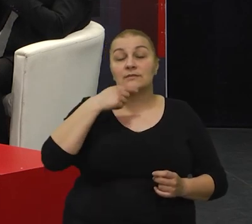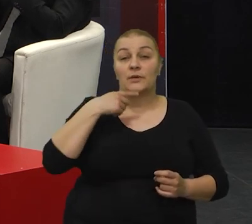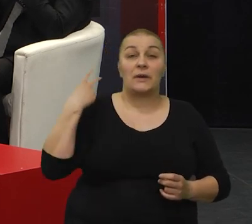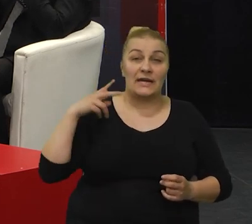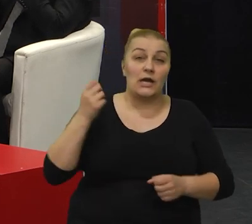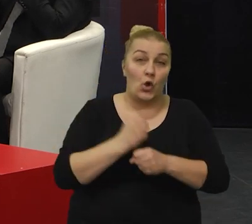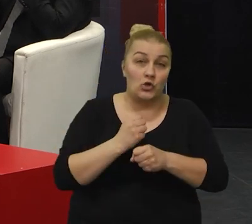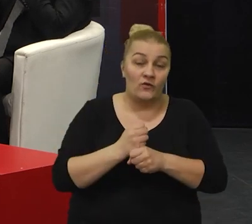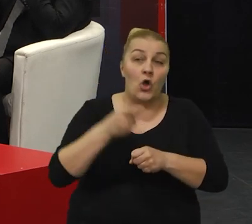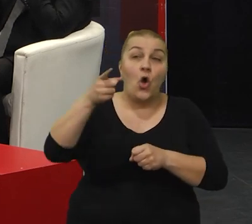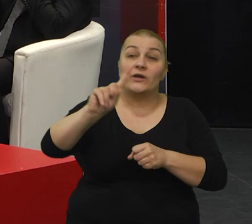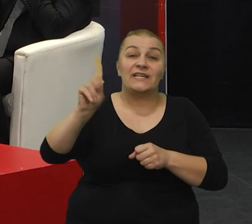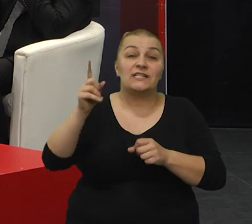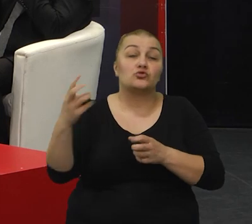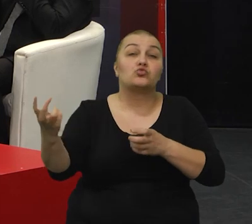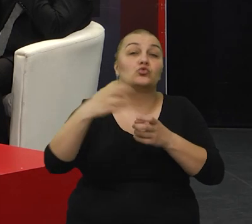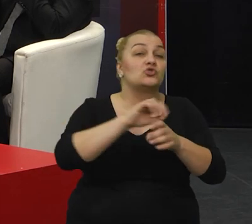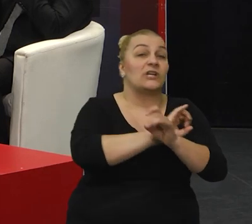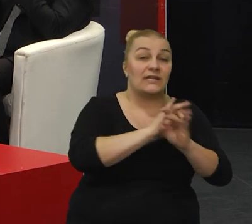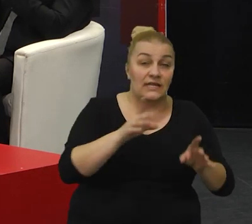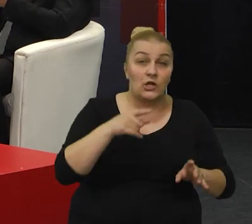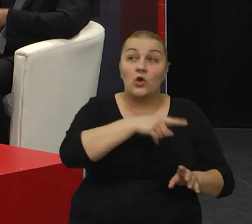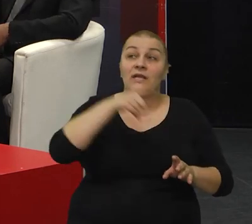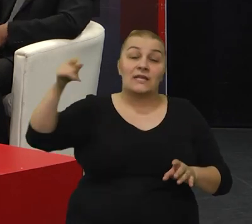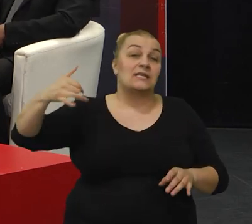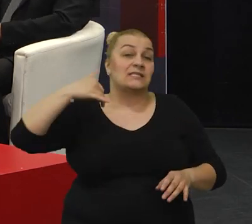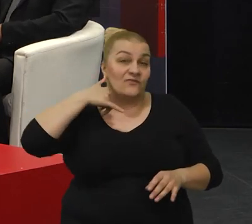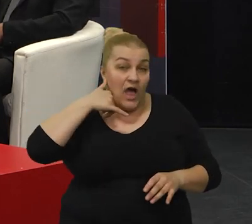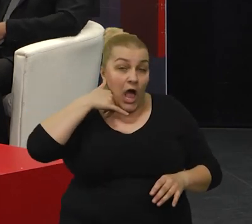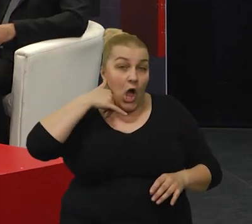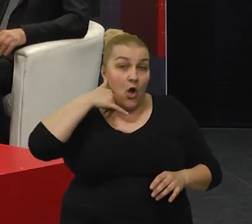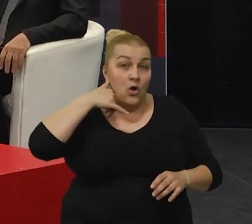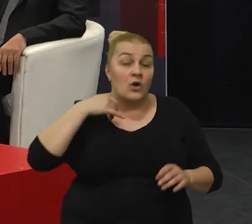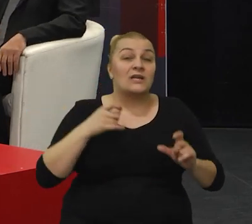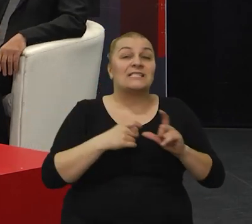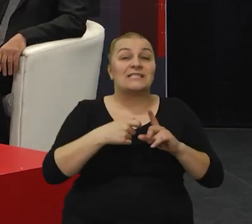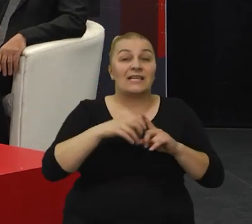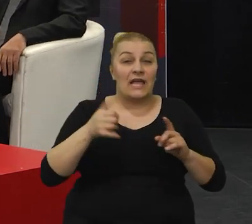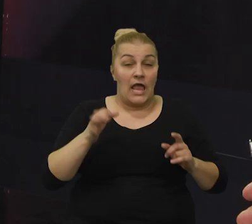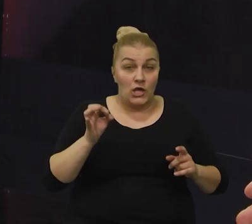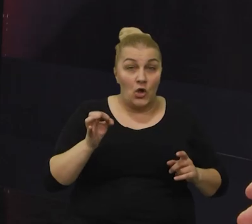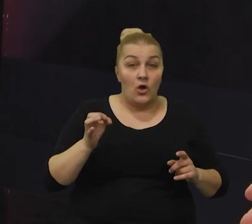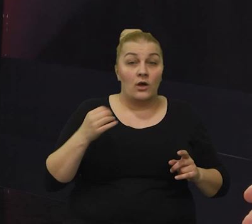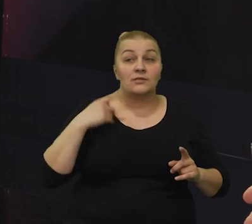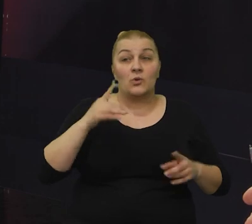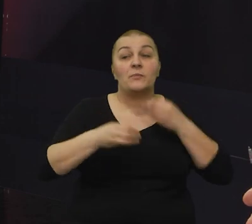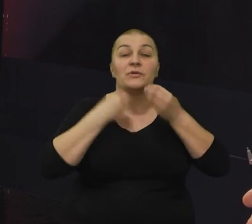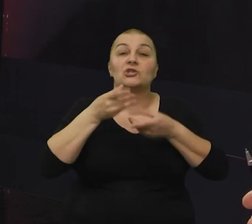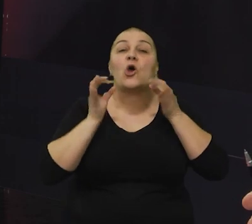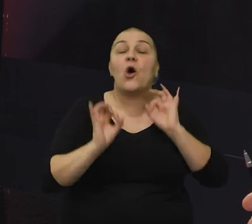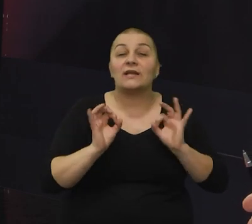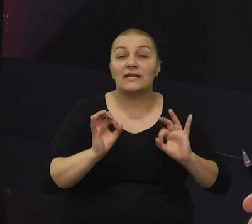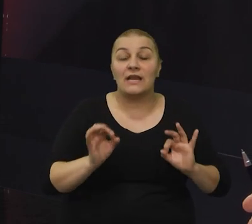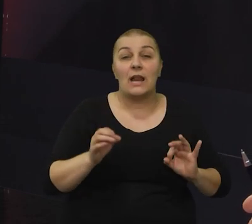rekao sam general Gotovini da one nisu angažije nigde, i general Gotovina zvao Marku Skeju. Sad moram pričati